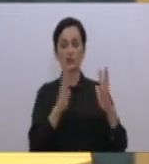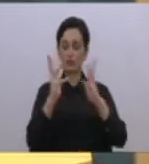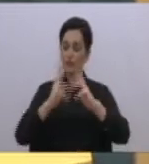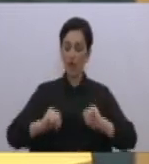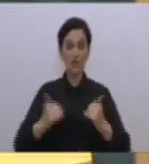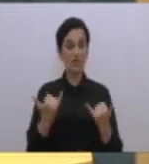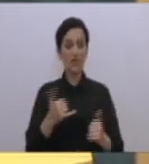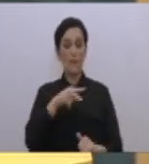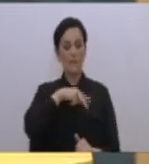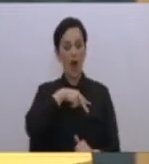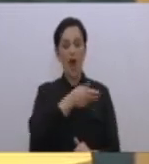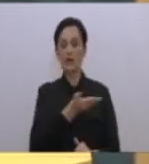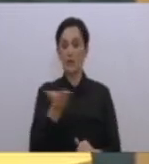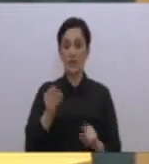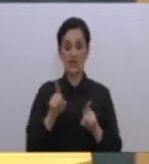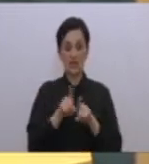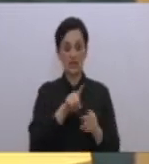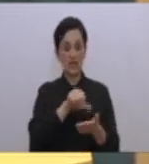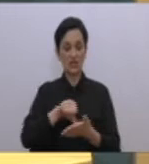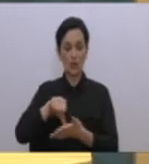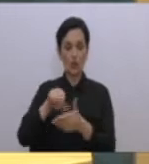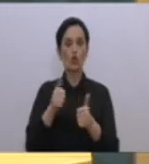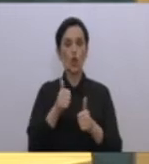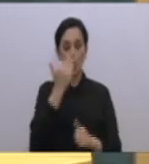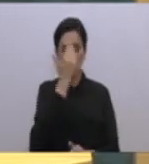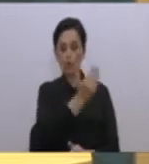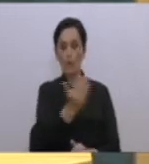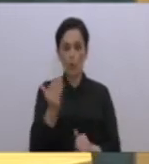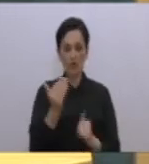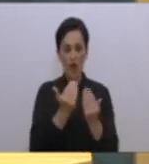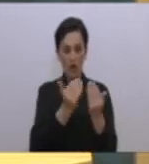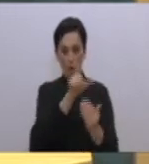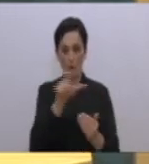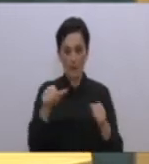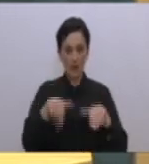დღეს პარლამენტი ისეა წარმოდგენილი, როგორც ეს მოსახლეობამ გადაწყვიტა.